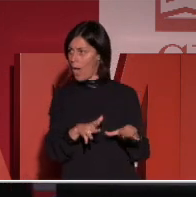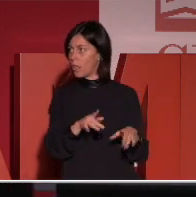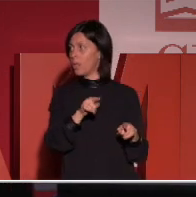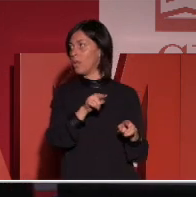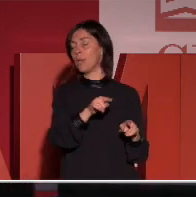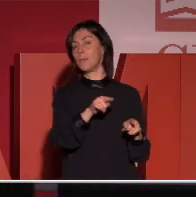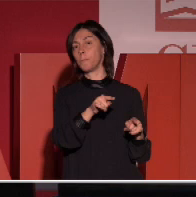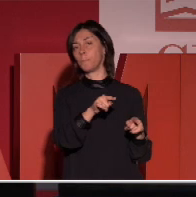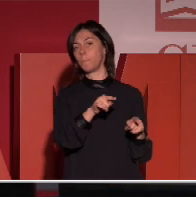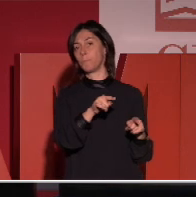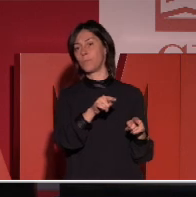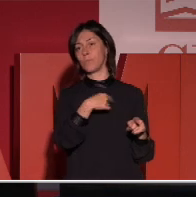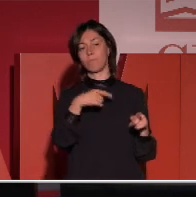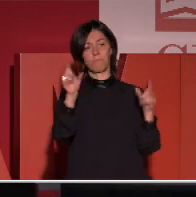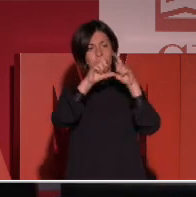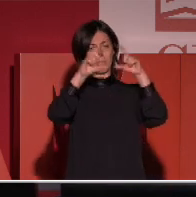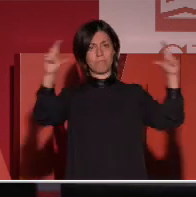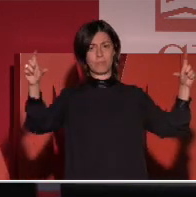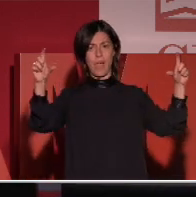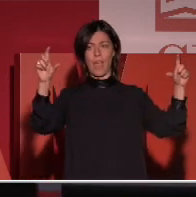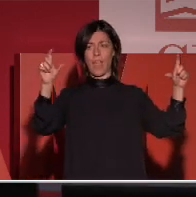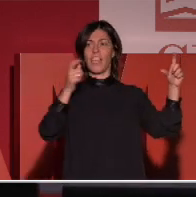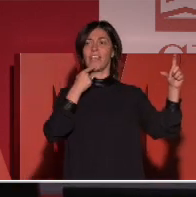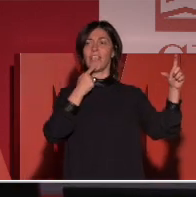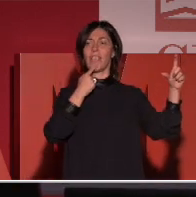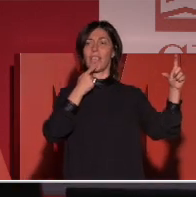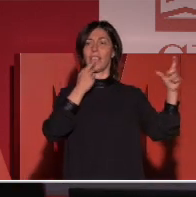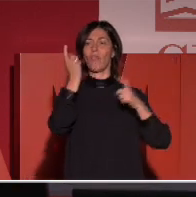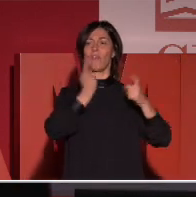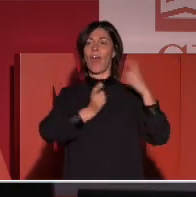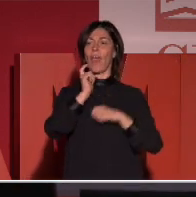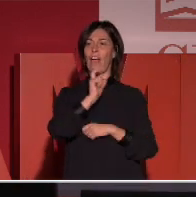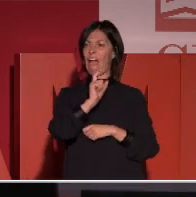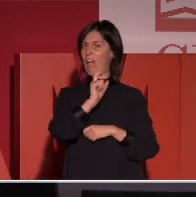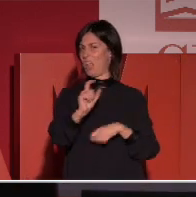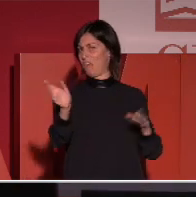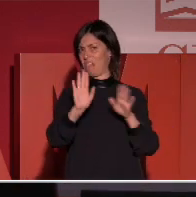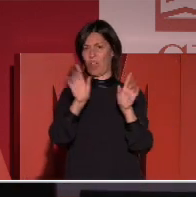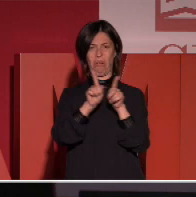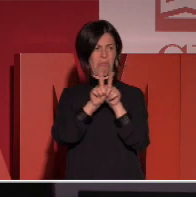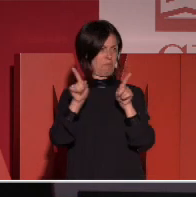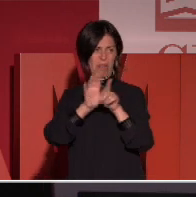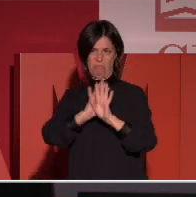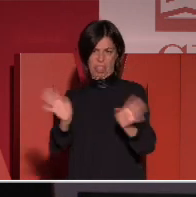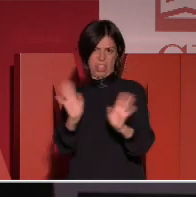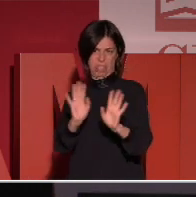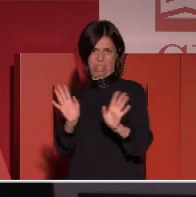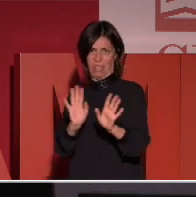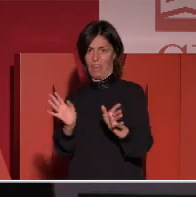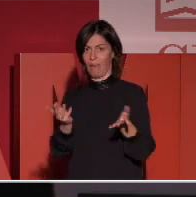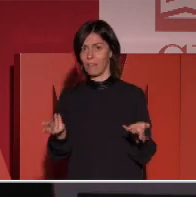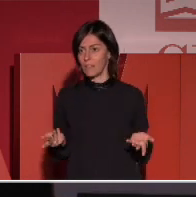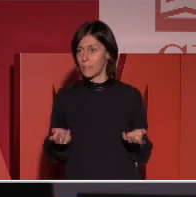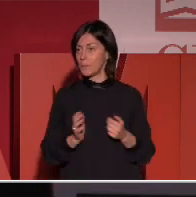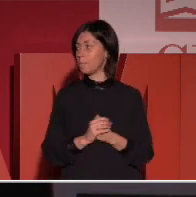confondo c'era scritto cagliaritani barbari che chic i sassaresi hanno scritto cagliaritani per me questa